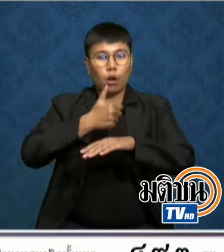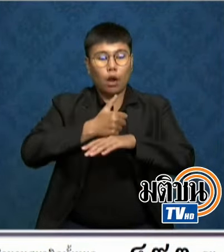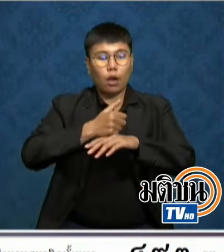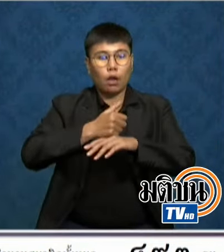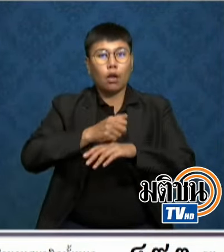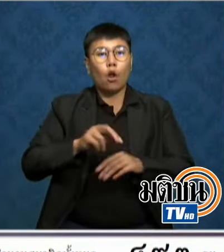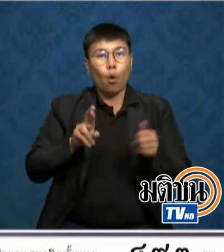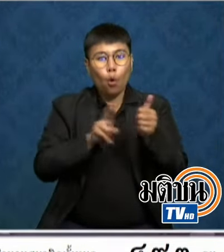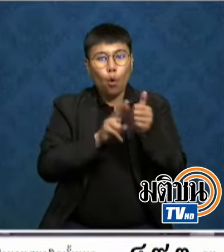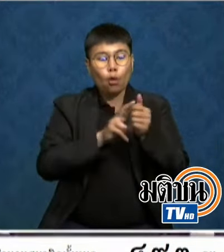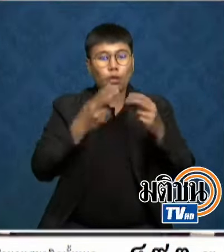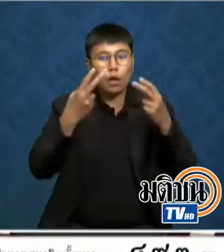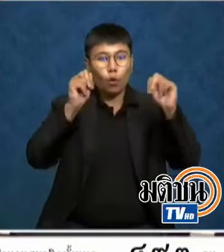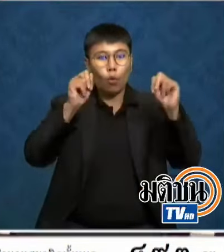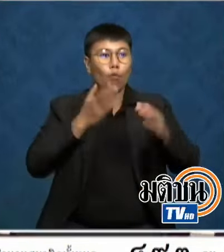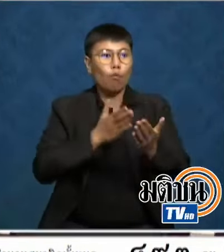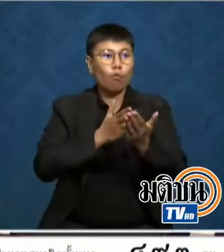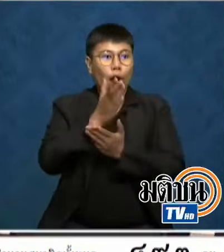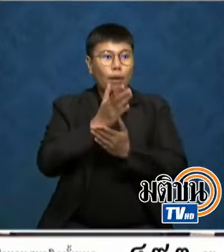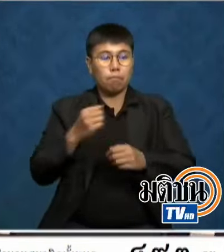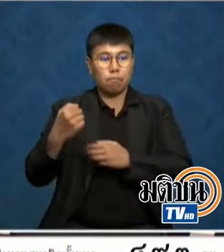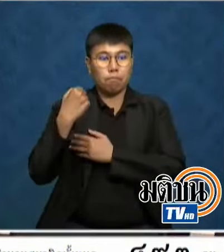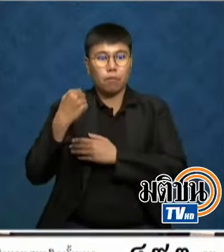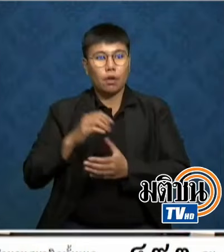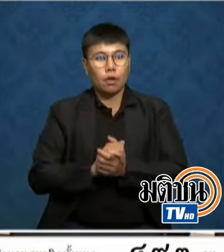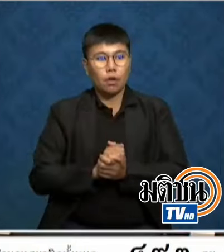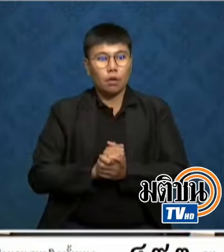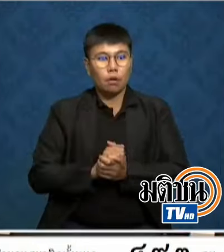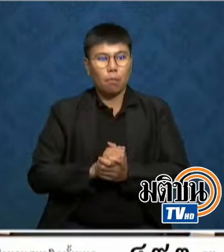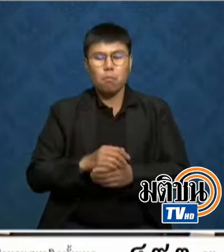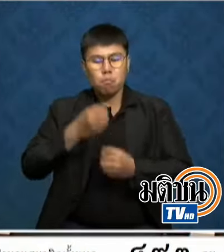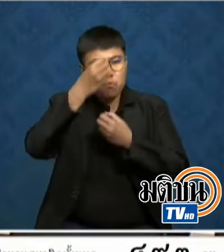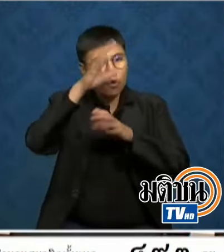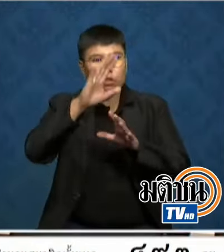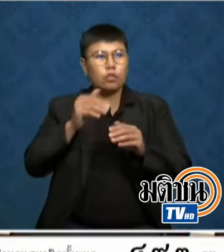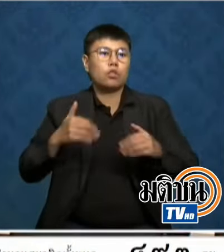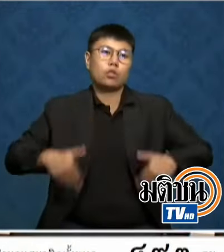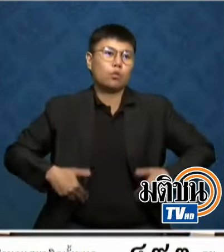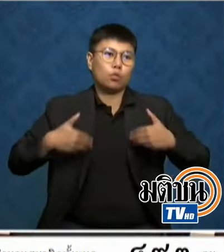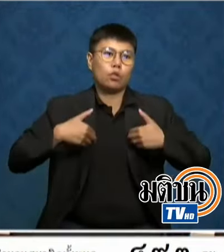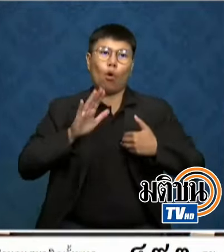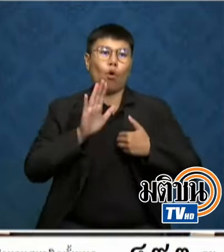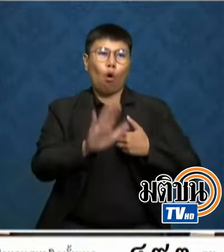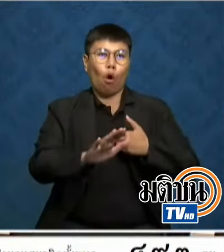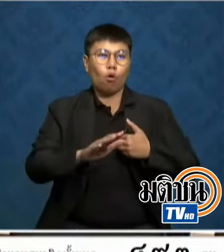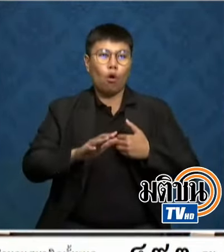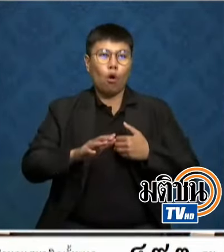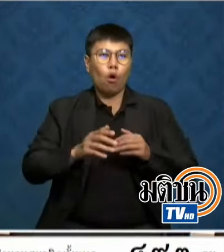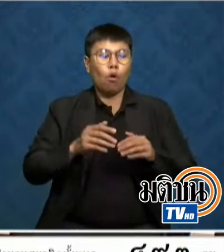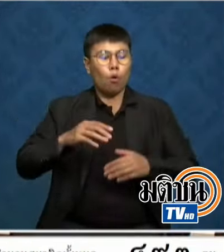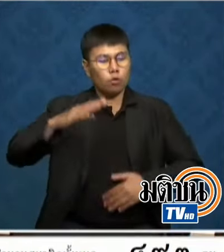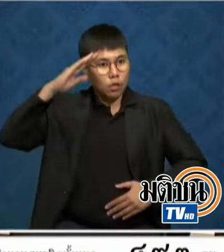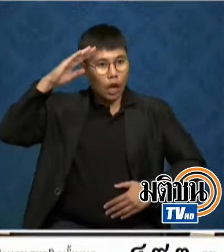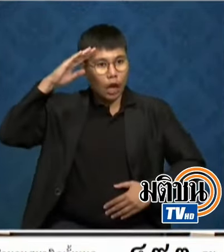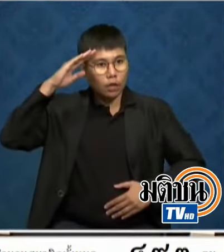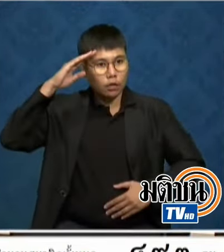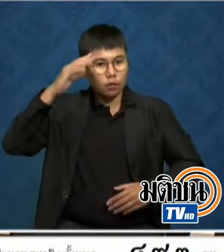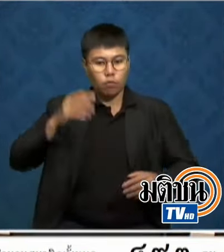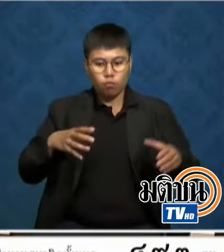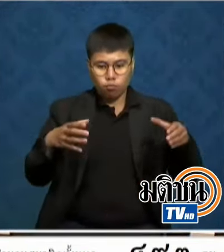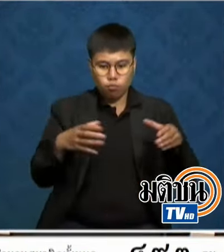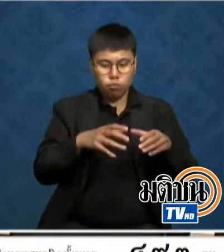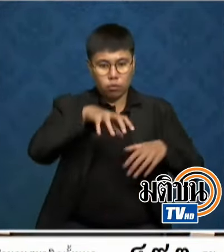เป็นรองนายกฝ่ายความมั่นคงด้วยไม่ให้ความใส่ใจกับชีวิตของพลทหารที่อยู่ในค่ายทห